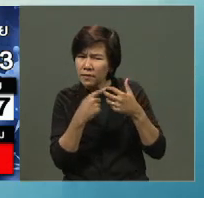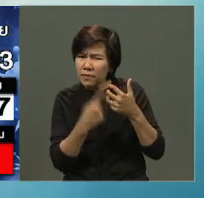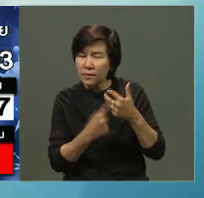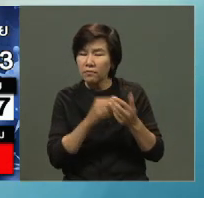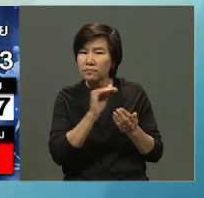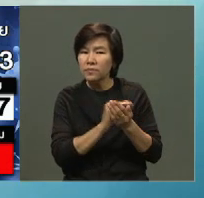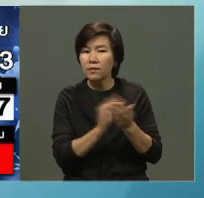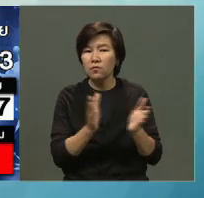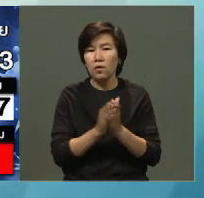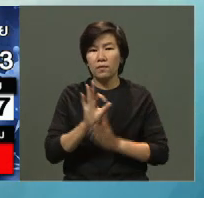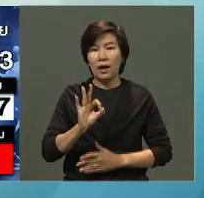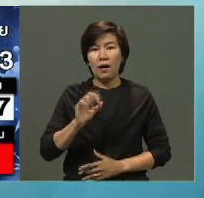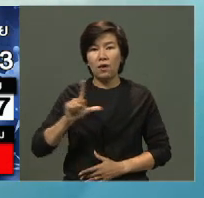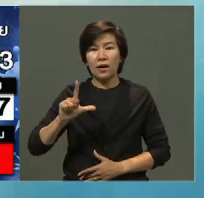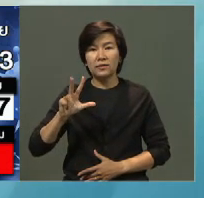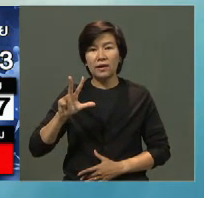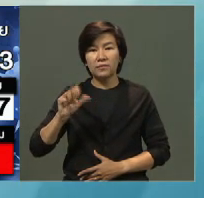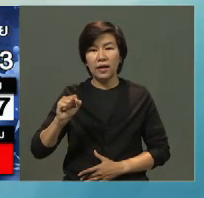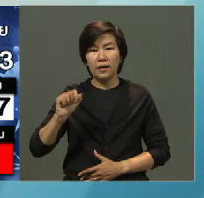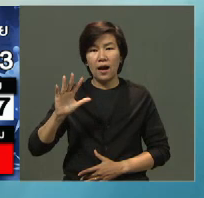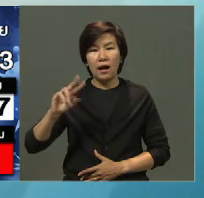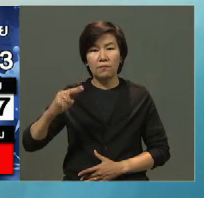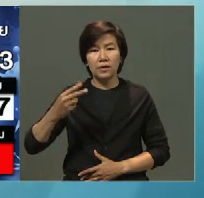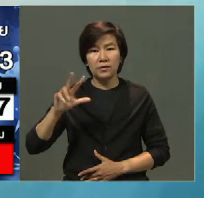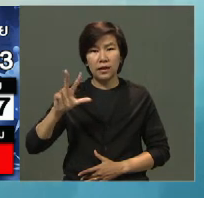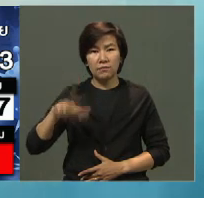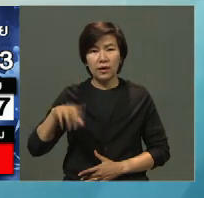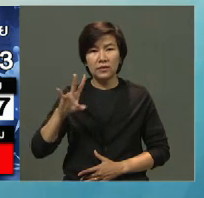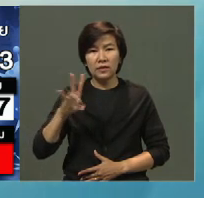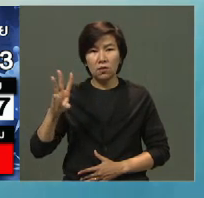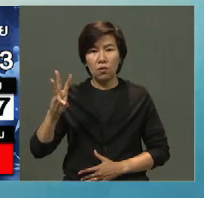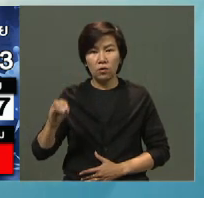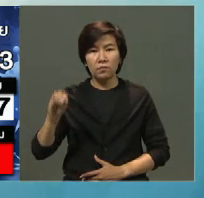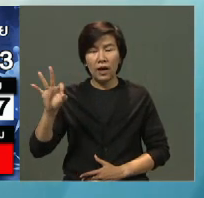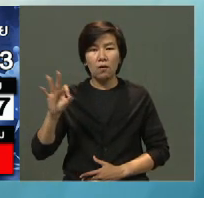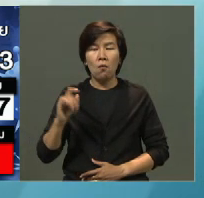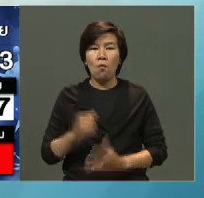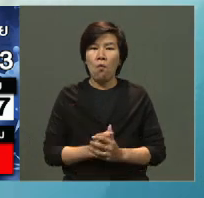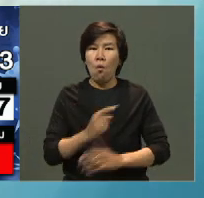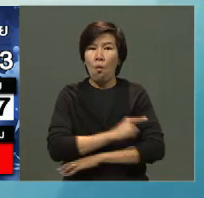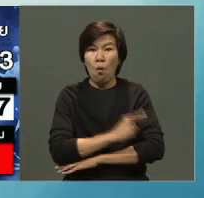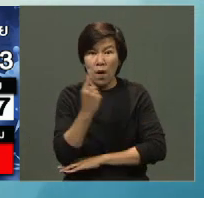นะครับซึ่งในนั้นก็คือหนึ่งคนที่เป็นวันนี้นะครับไปดูสถานการณ์โลกนะครับก็คือยืนยันสะสมวันนี้เก้าล้านสามแสนห้าหมื่น3,000739เพิ่มบวกวันเดียวนะครับ